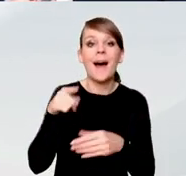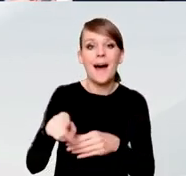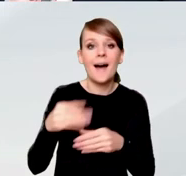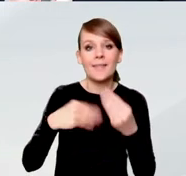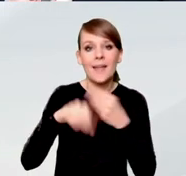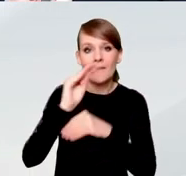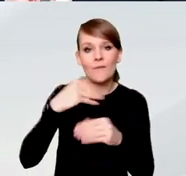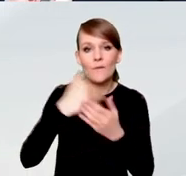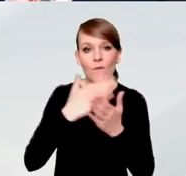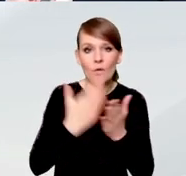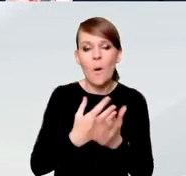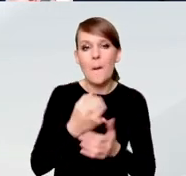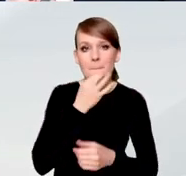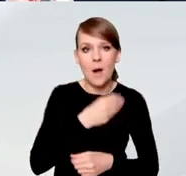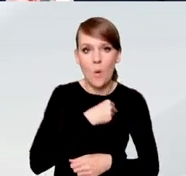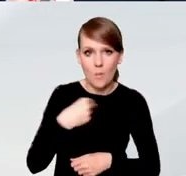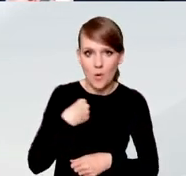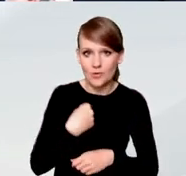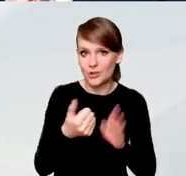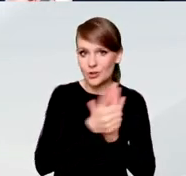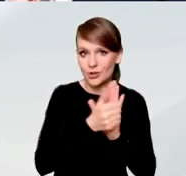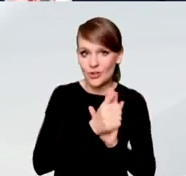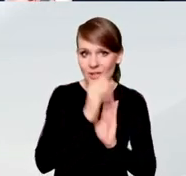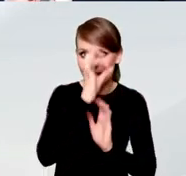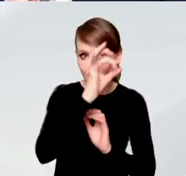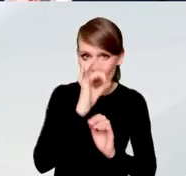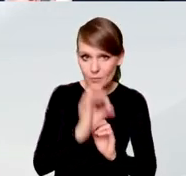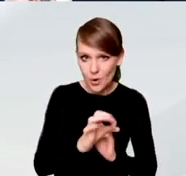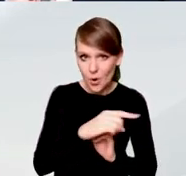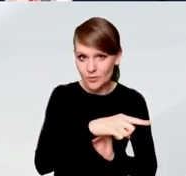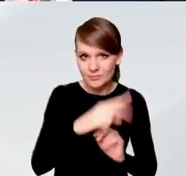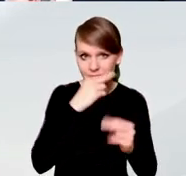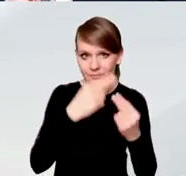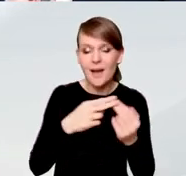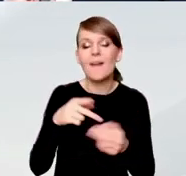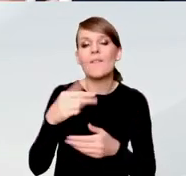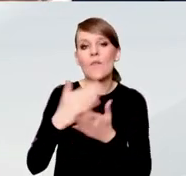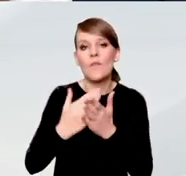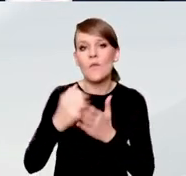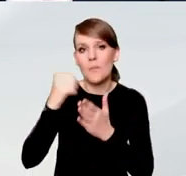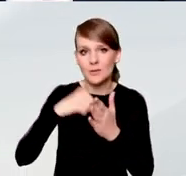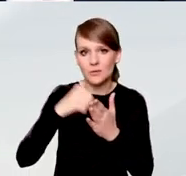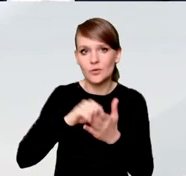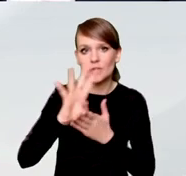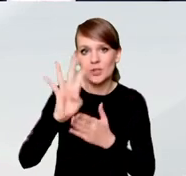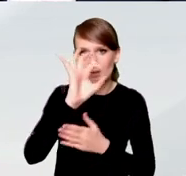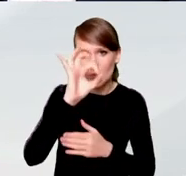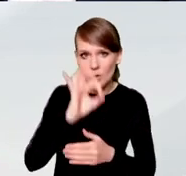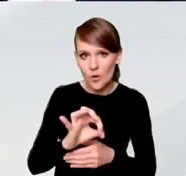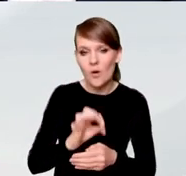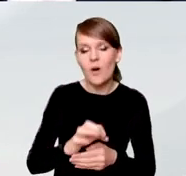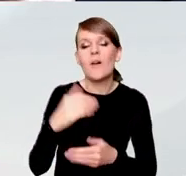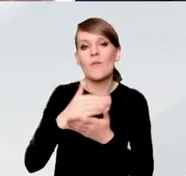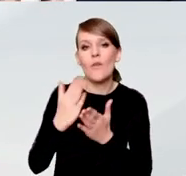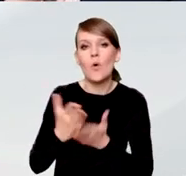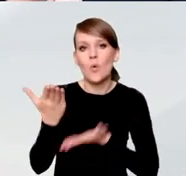województwo małopolskie, 16% próby, mazowieckie 14%, lubelskie